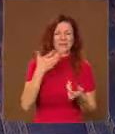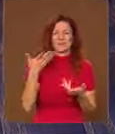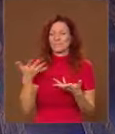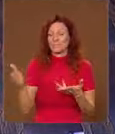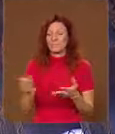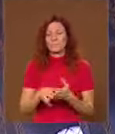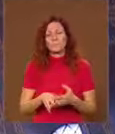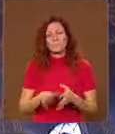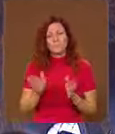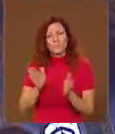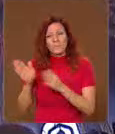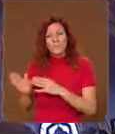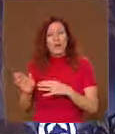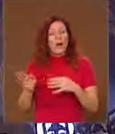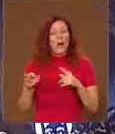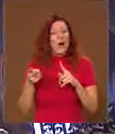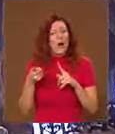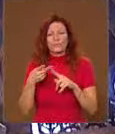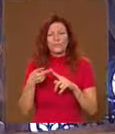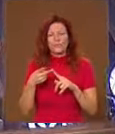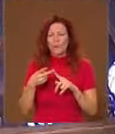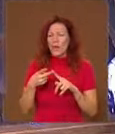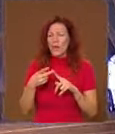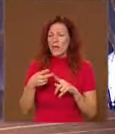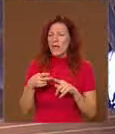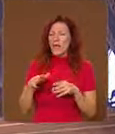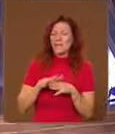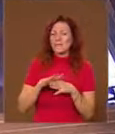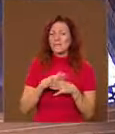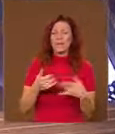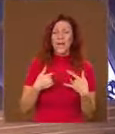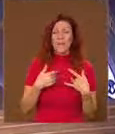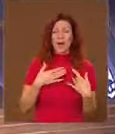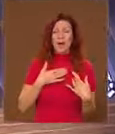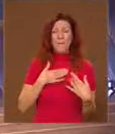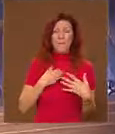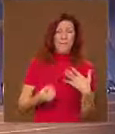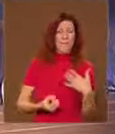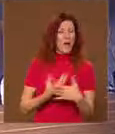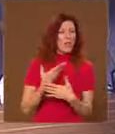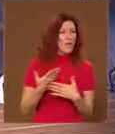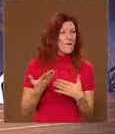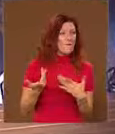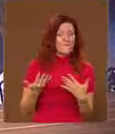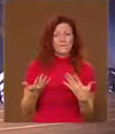Други се извинявали за това, че имат нов нови